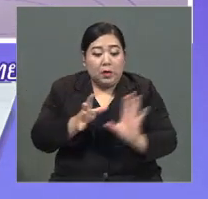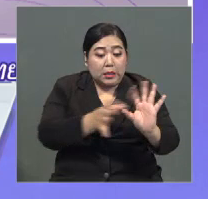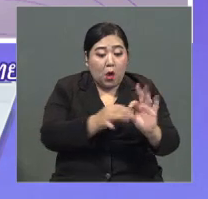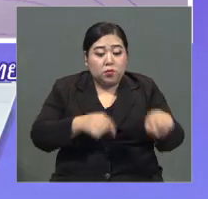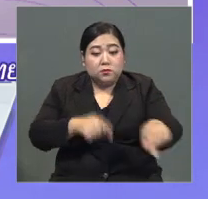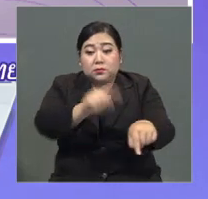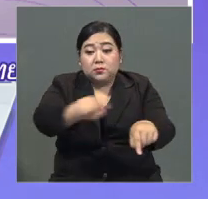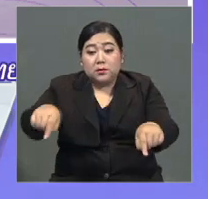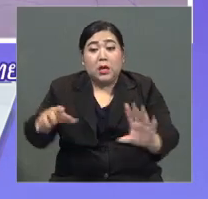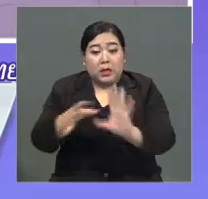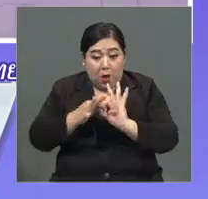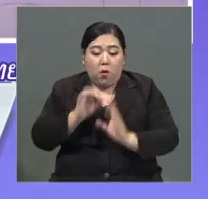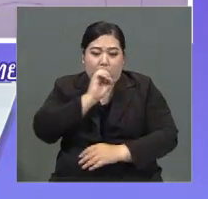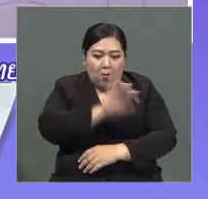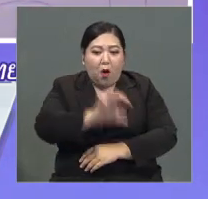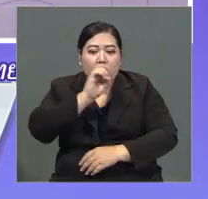dinero